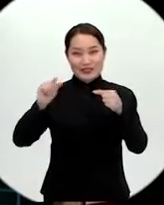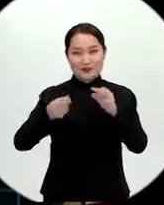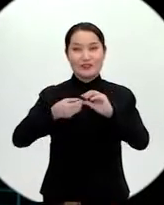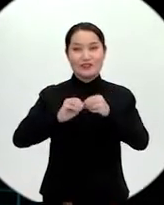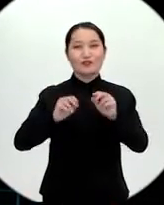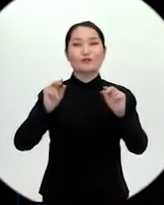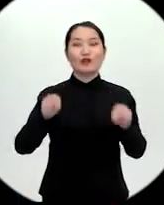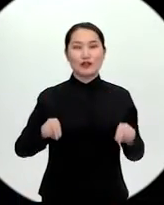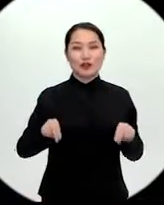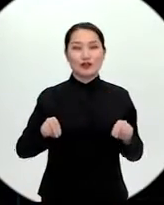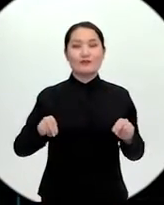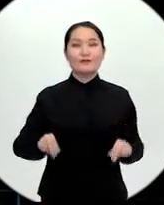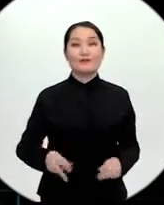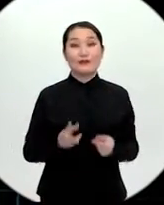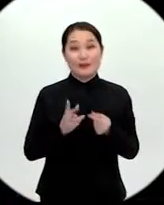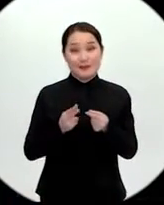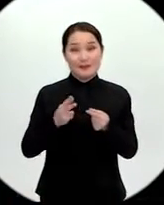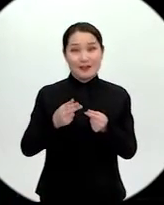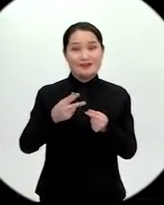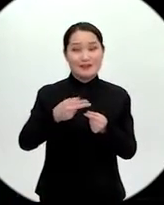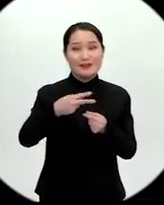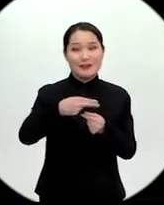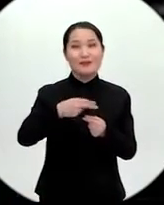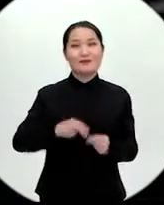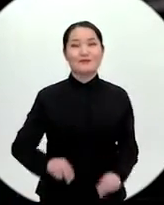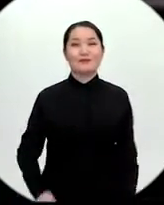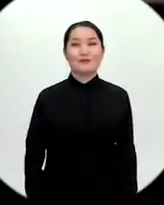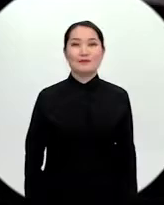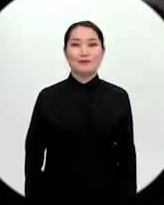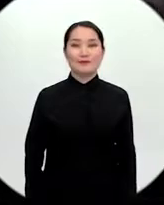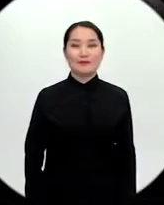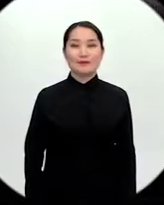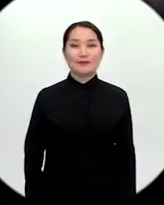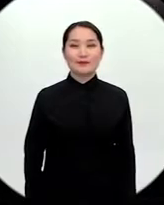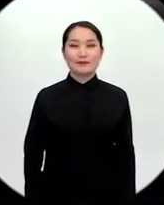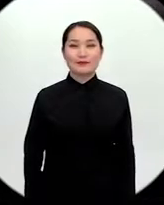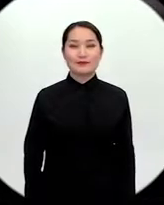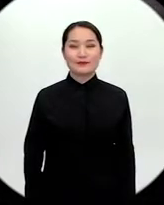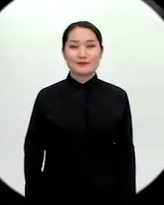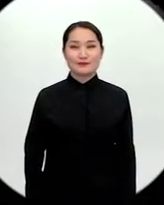гаргаж болох нэ гэсэн үг.